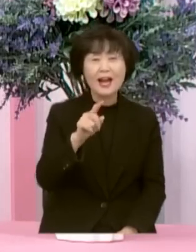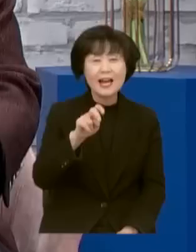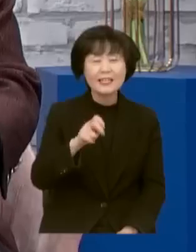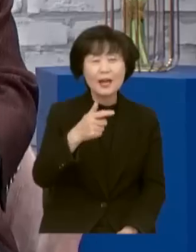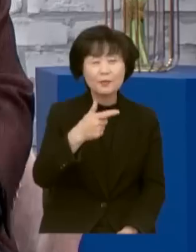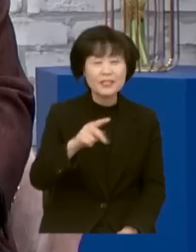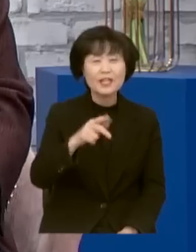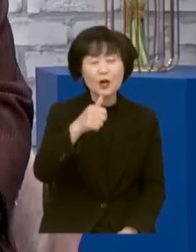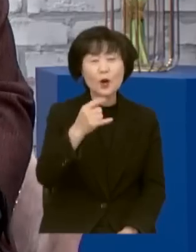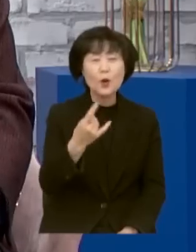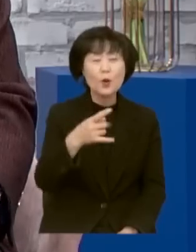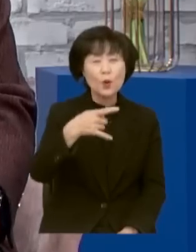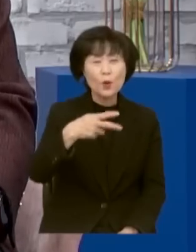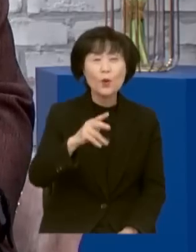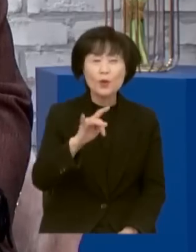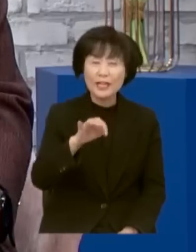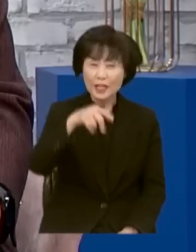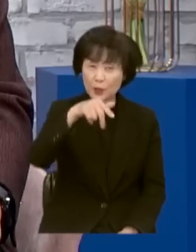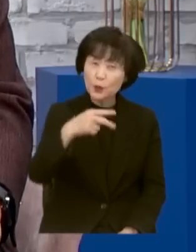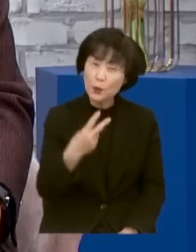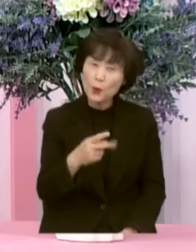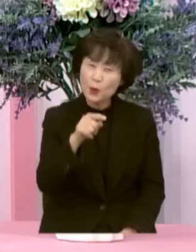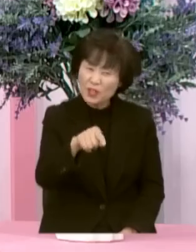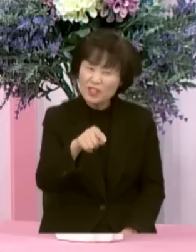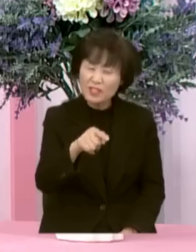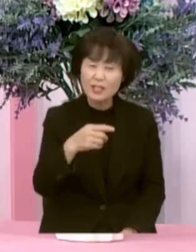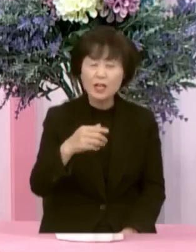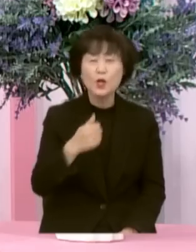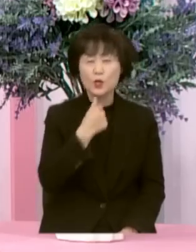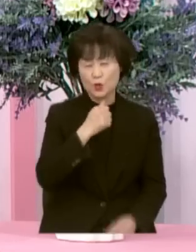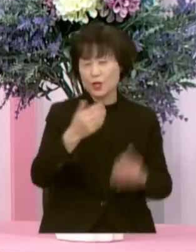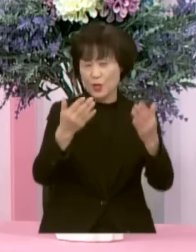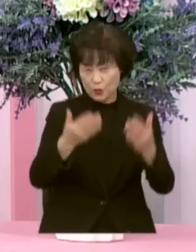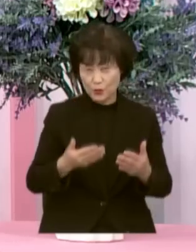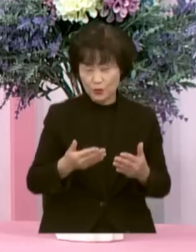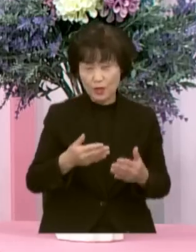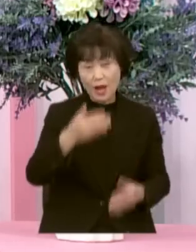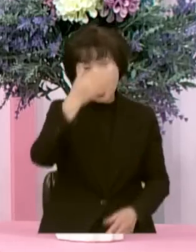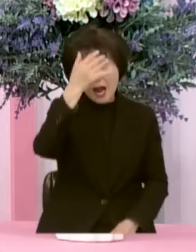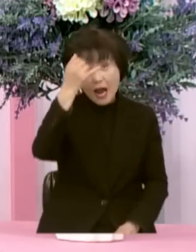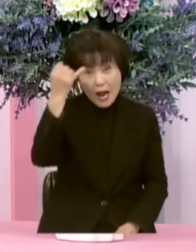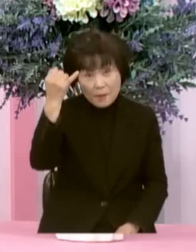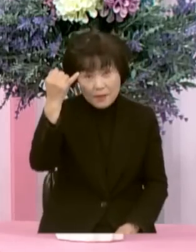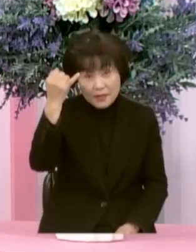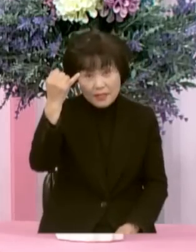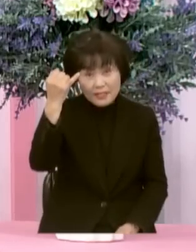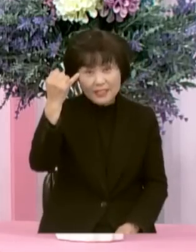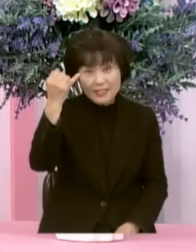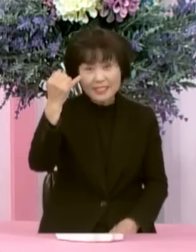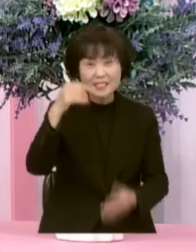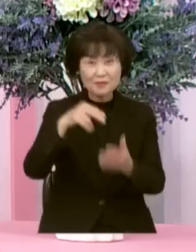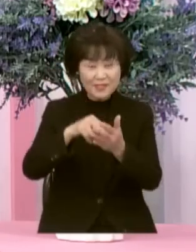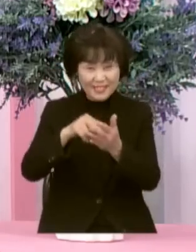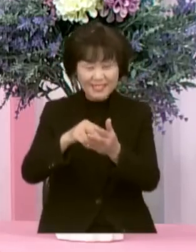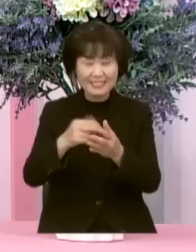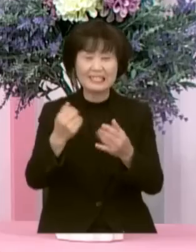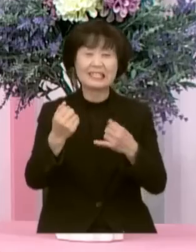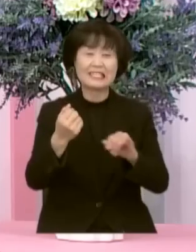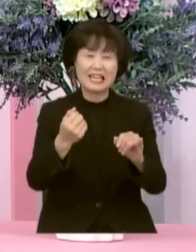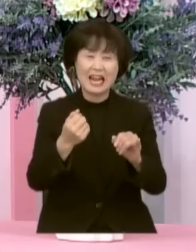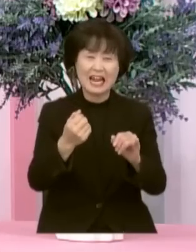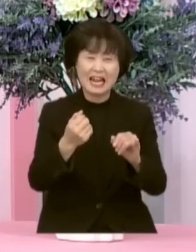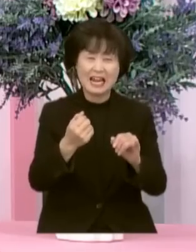했어요. 아, 그랬구나. 고모가 소개하셨구나. 예예. 그러니까 이제 할머니가 돈 있는 이제 딸 얘기를 또 이제 들어야